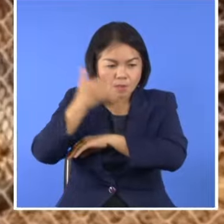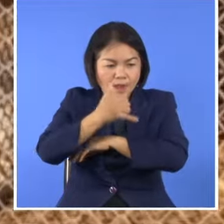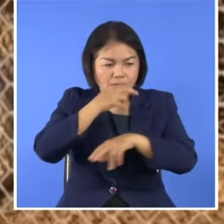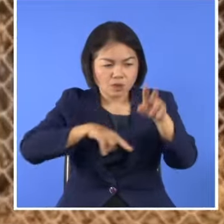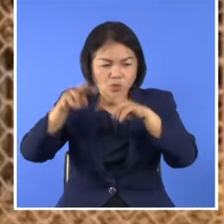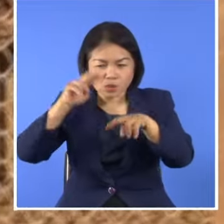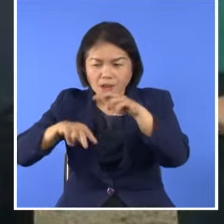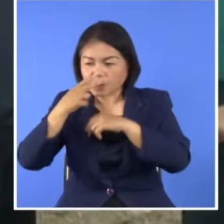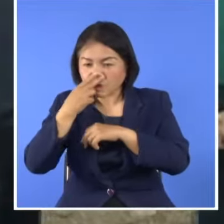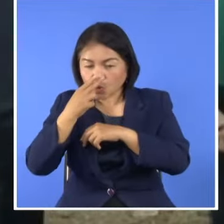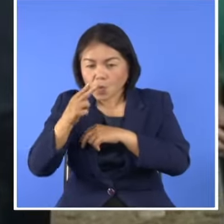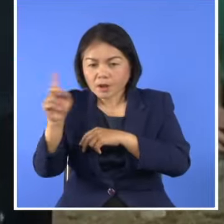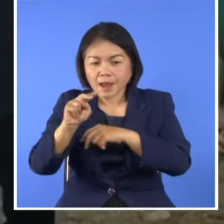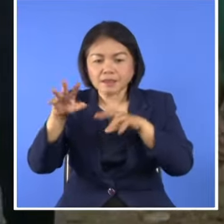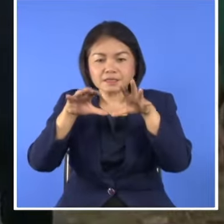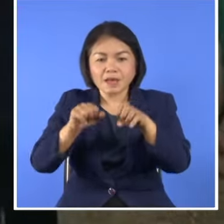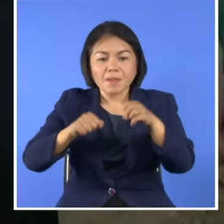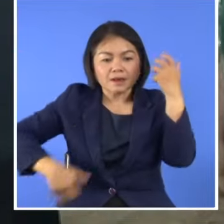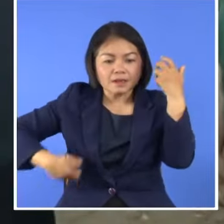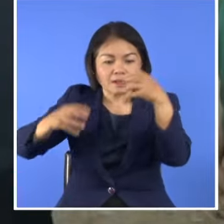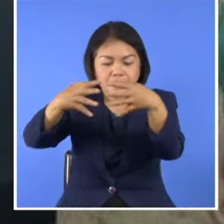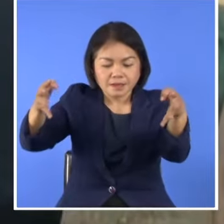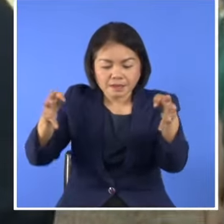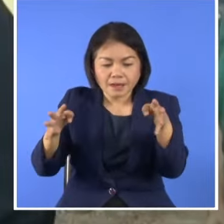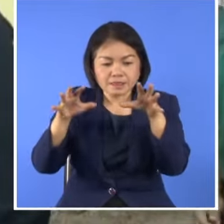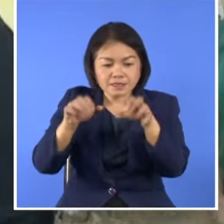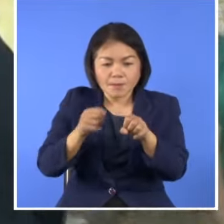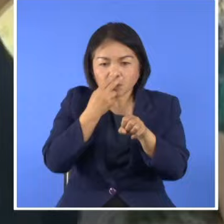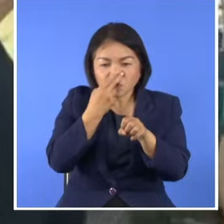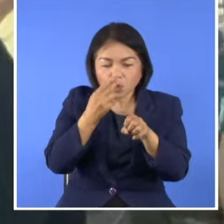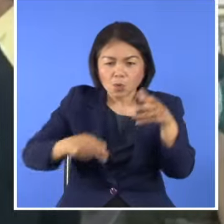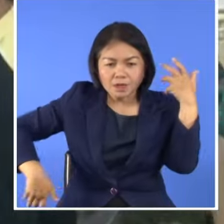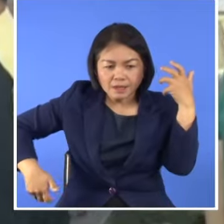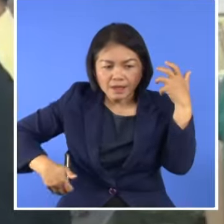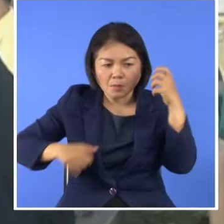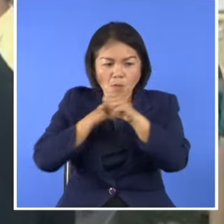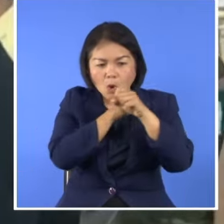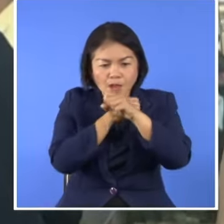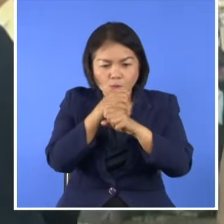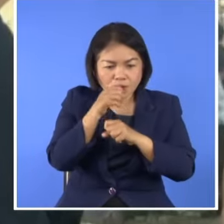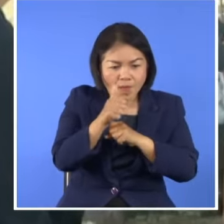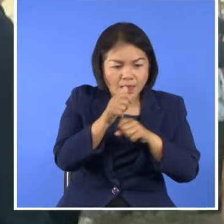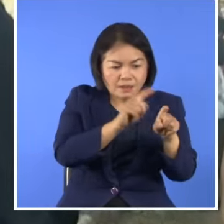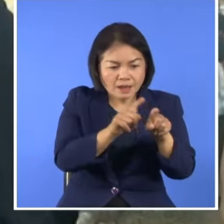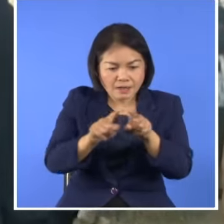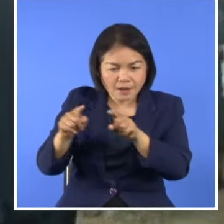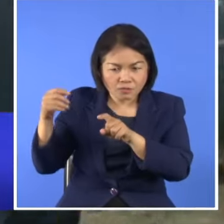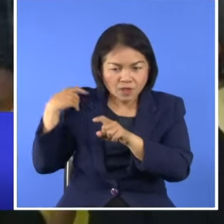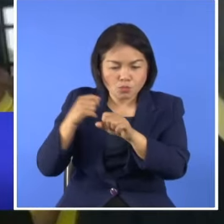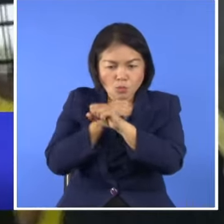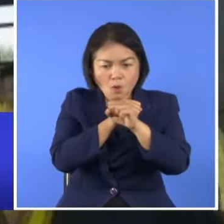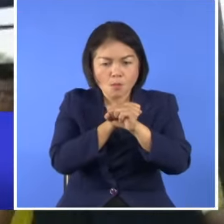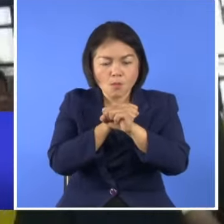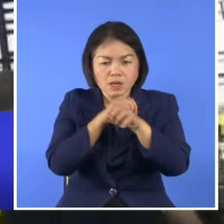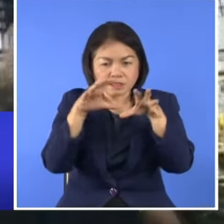กรงบริเวณกรงลิงนะลพบุรีเนี่ยไปดูซิความแข็งแรงแล้วก็สถานที่กรงต่างๆที่ว่าเนี้ยนะครับมัน